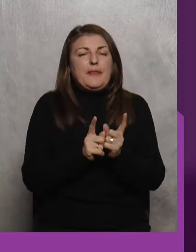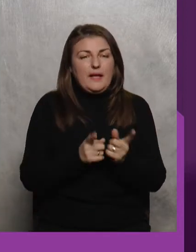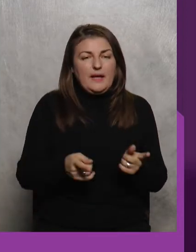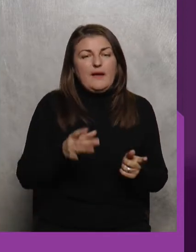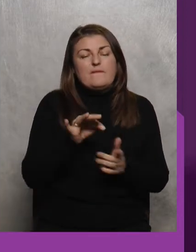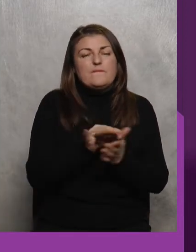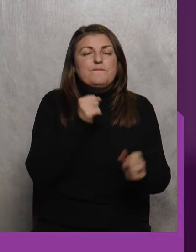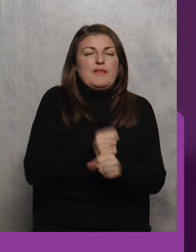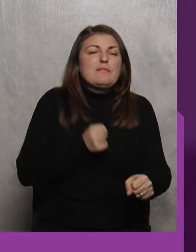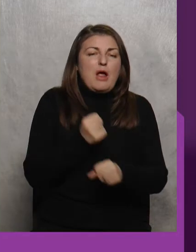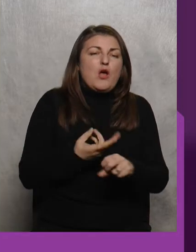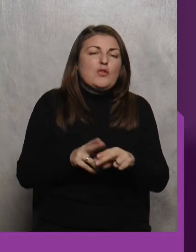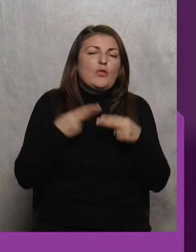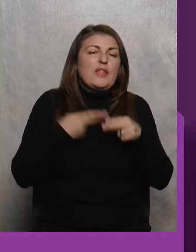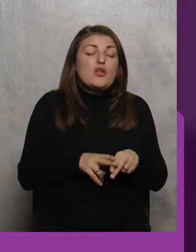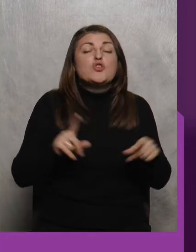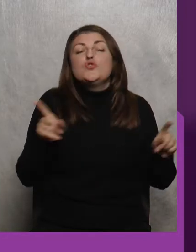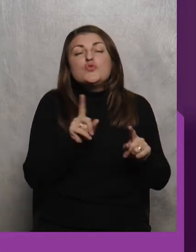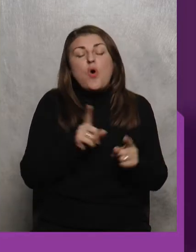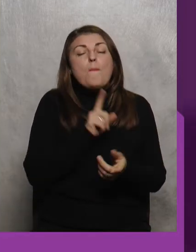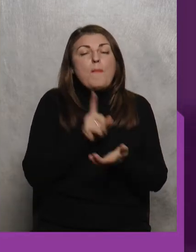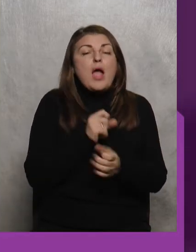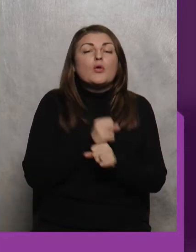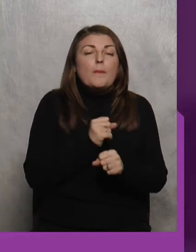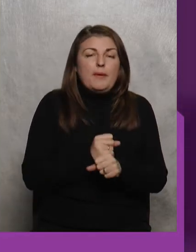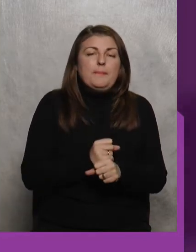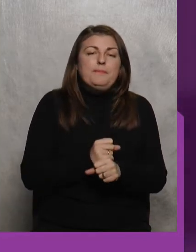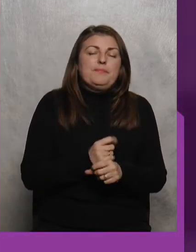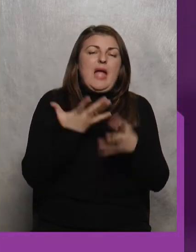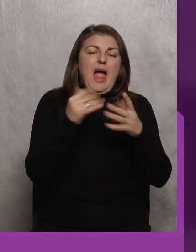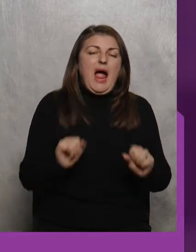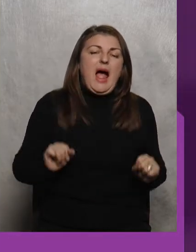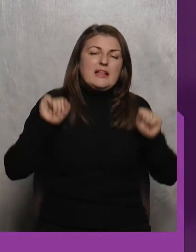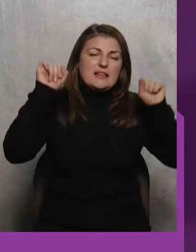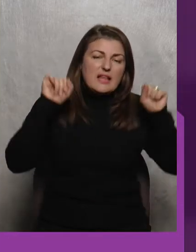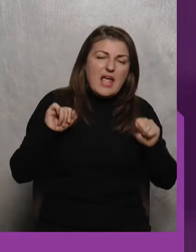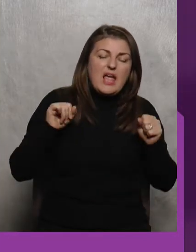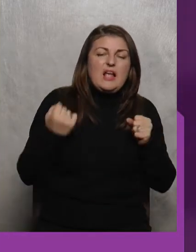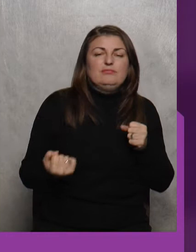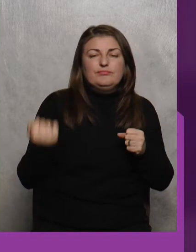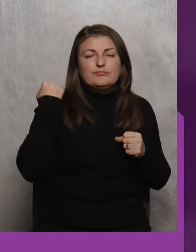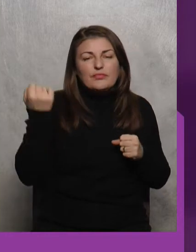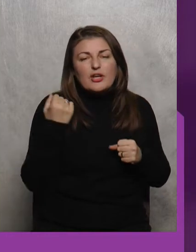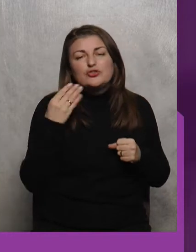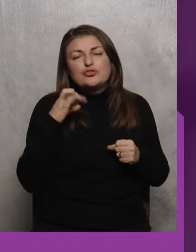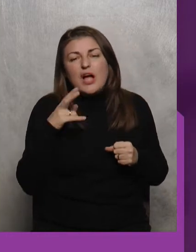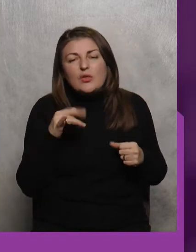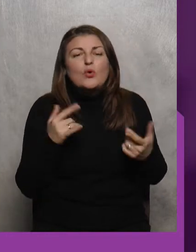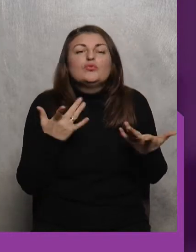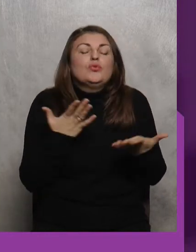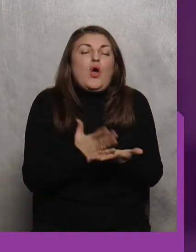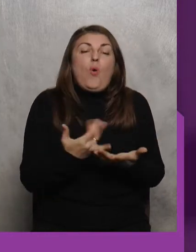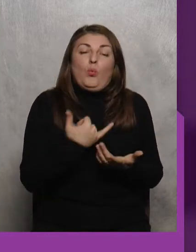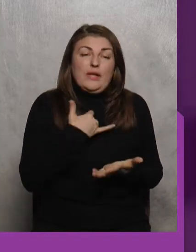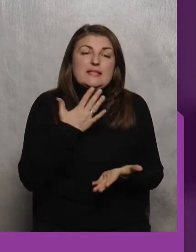суперників відпрацьовувати техніку. Що має робити? Гантелю брати, штангу? Ну, от як? Ну, в нас